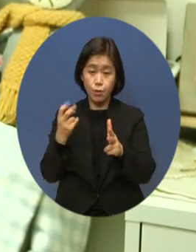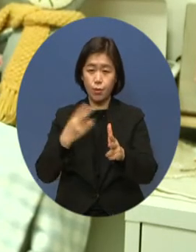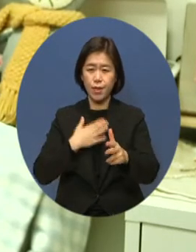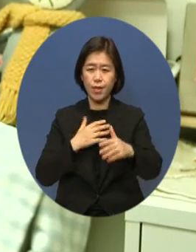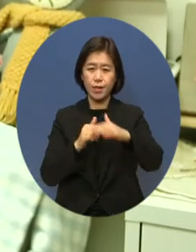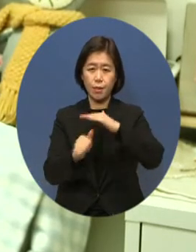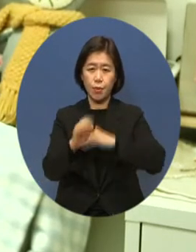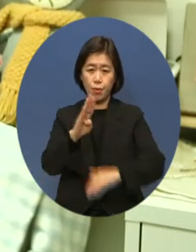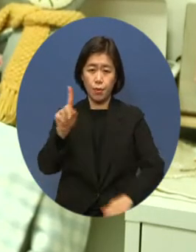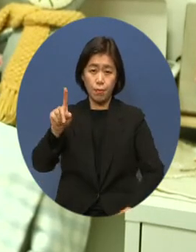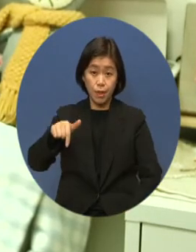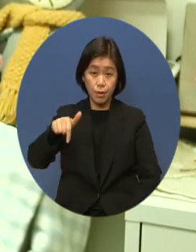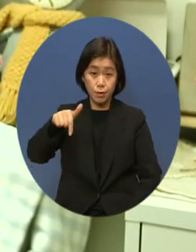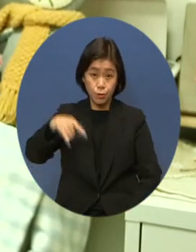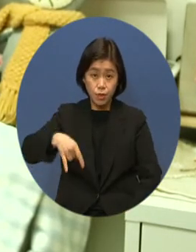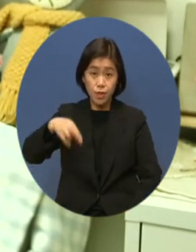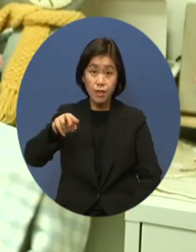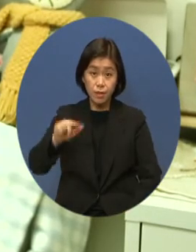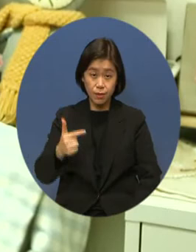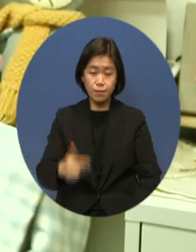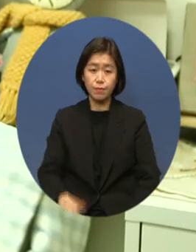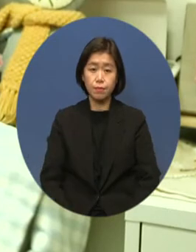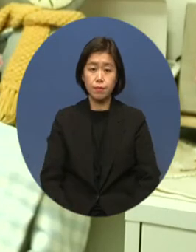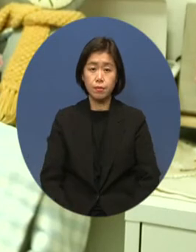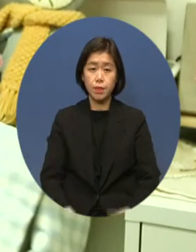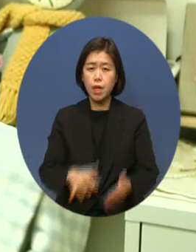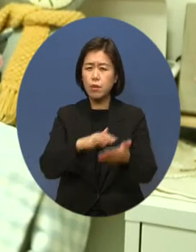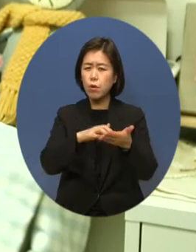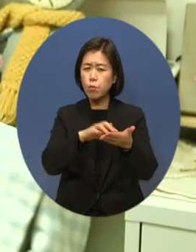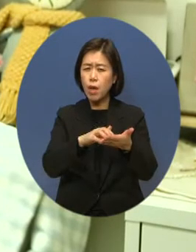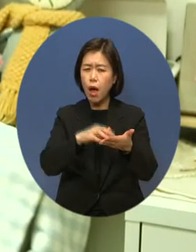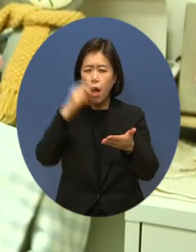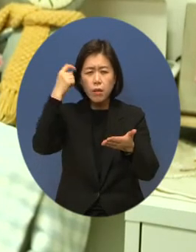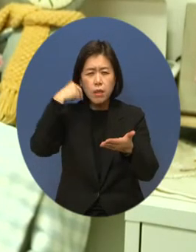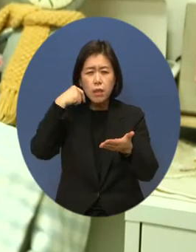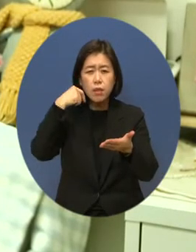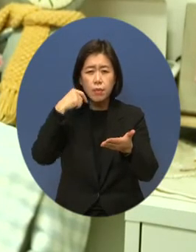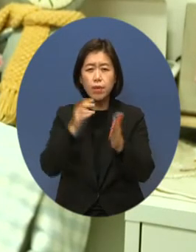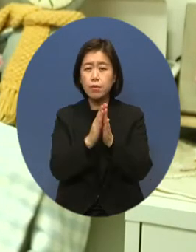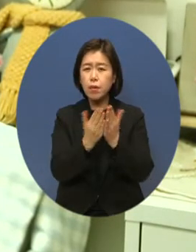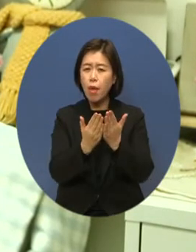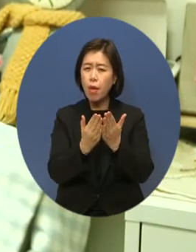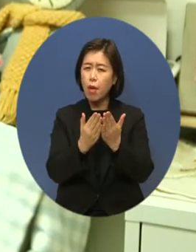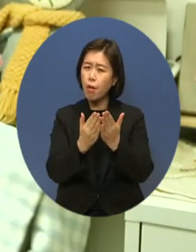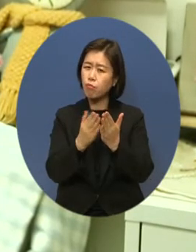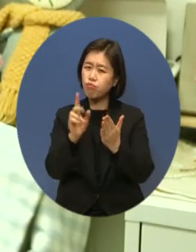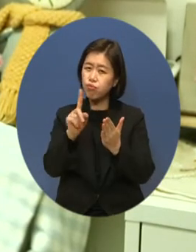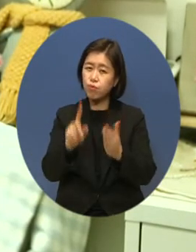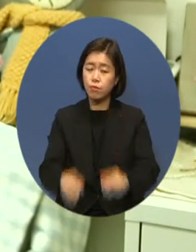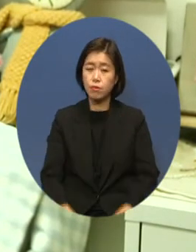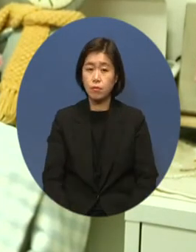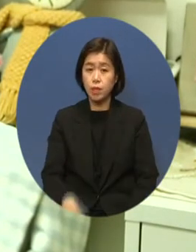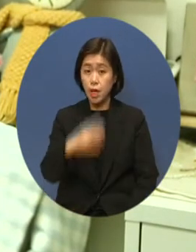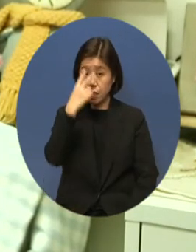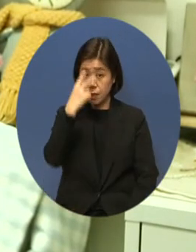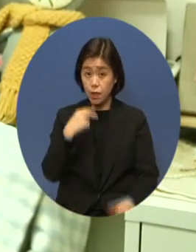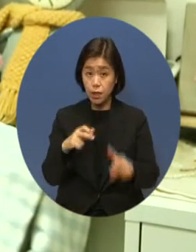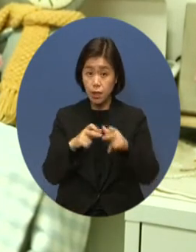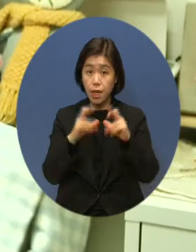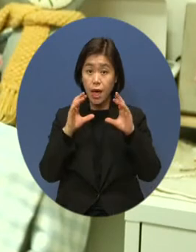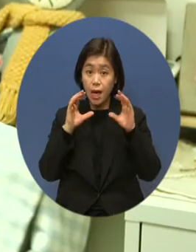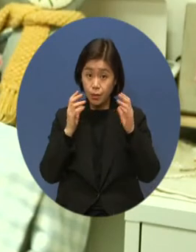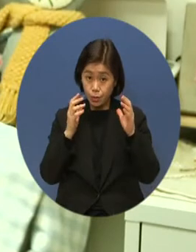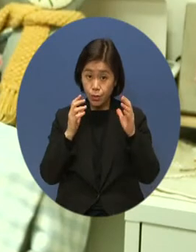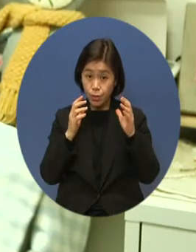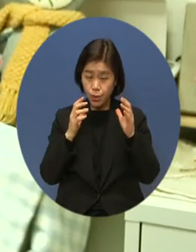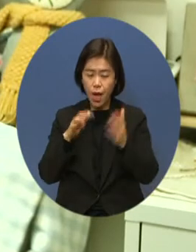박기선입니다. 그 점자 촉각 책이란 구체적으로 어떤 책인가요? 시각장애 아동들이 점자를